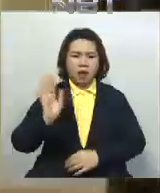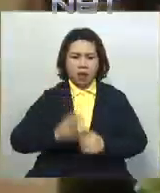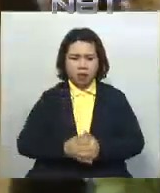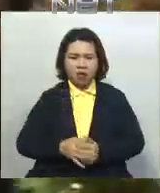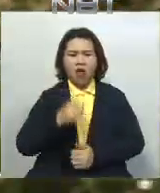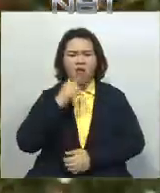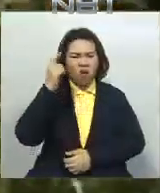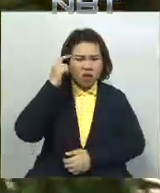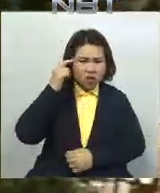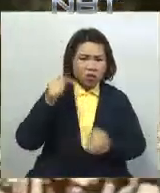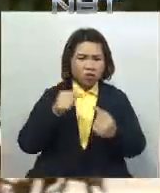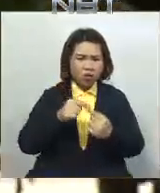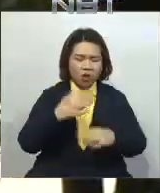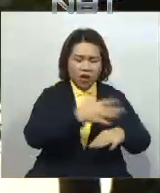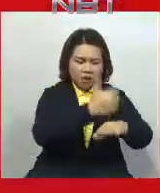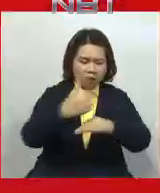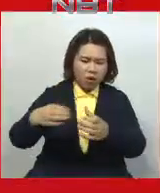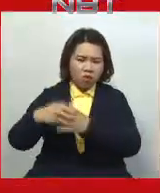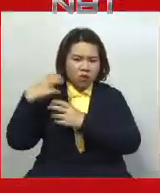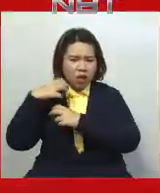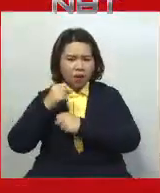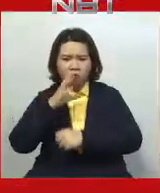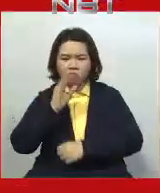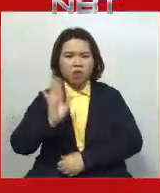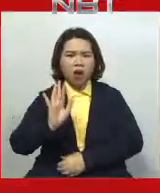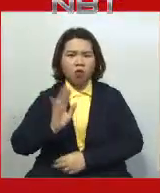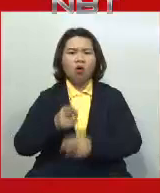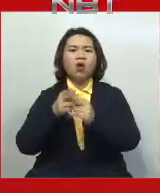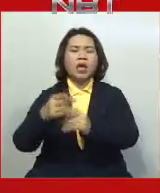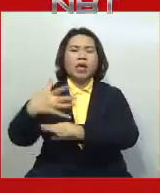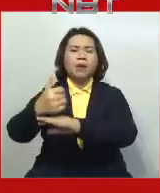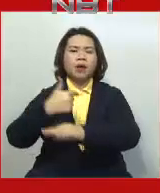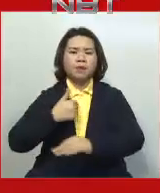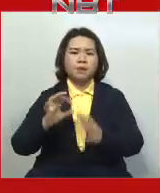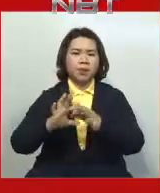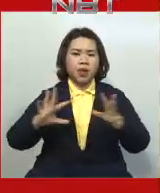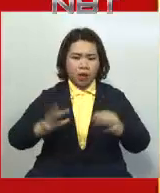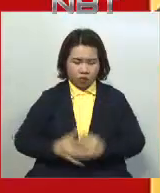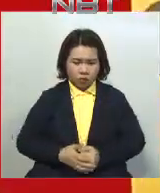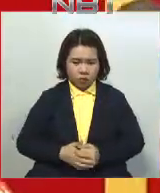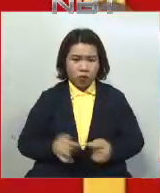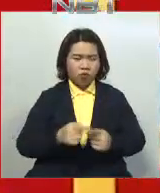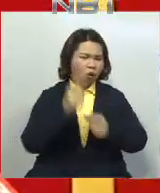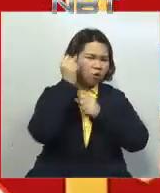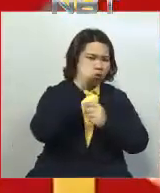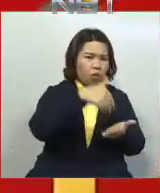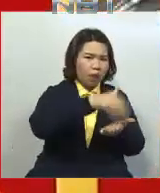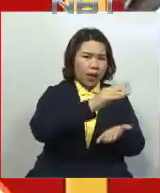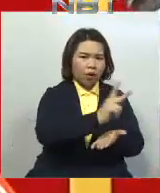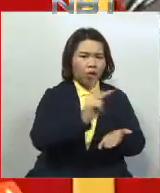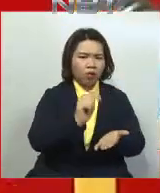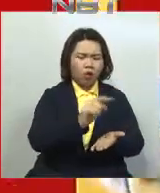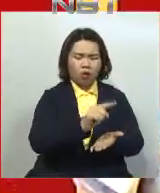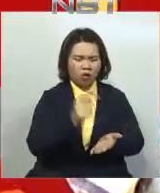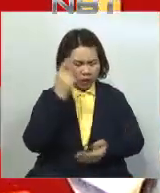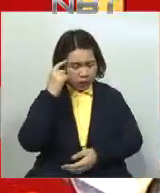ความคิดเห็นต่อทิศทางการเมืองของพรรคประชาธิปัตย์เพราะว่าเป็นเรื่องของฝ่ายการเมืองส่วนการชุมนุมขับไล่กกต.ก็มองว่ากกต.ก็